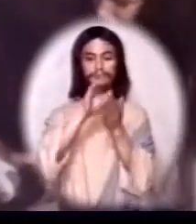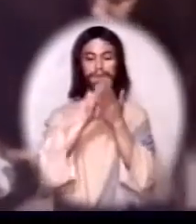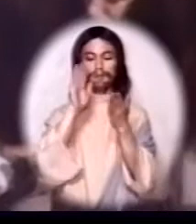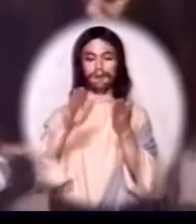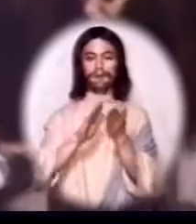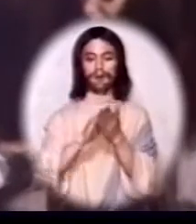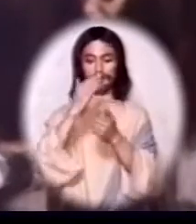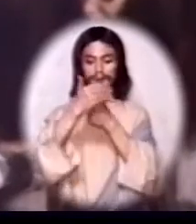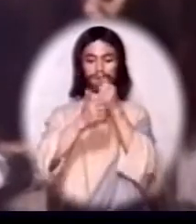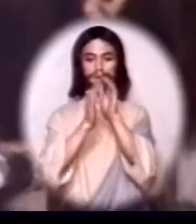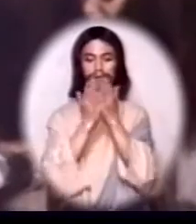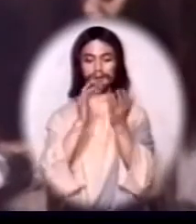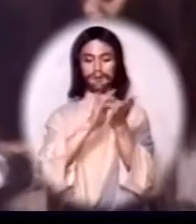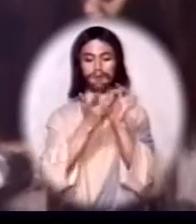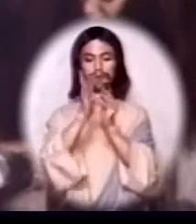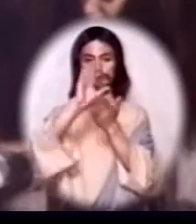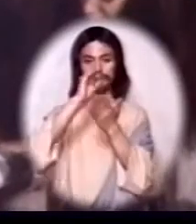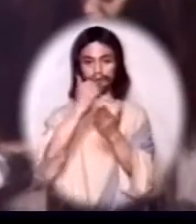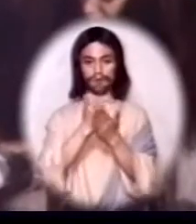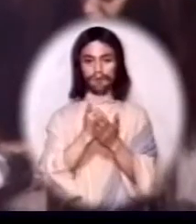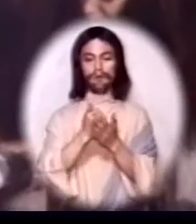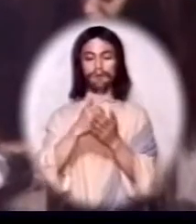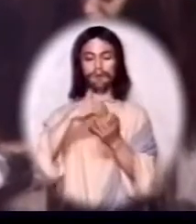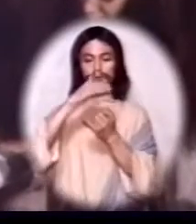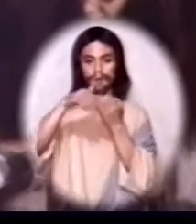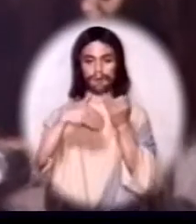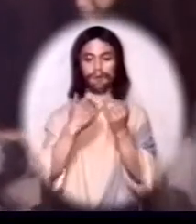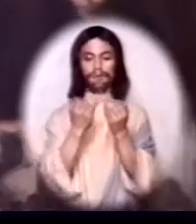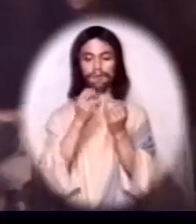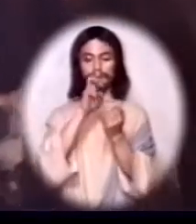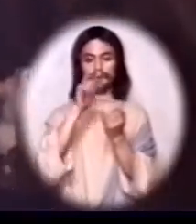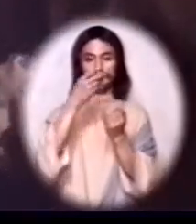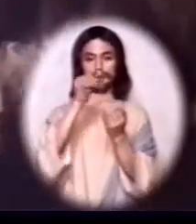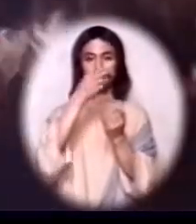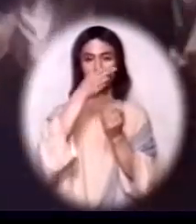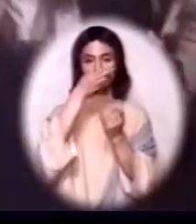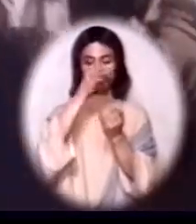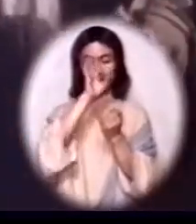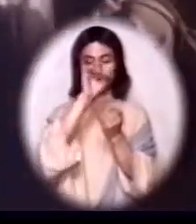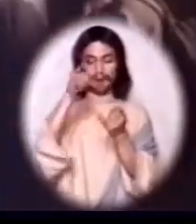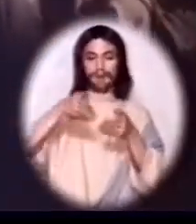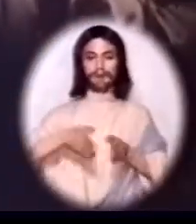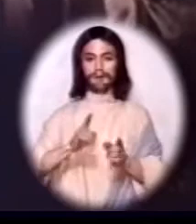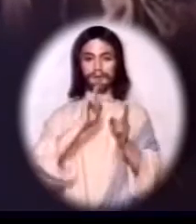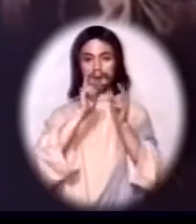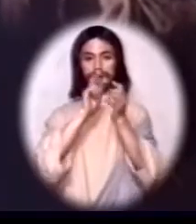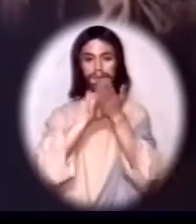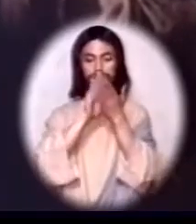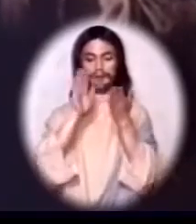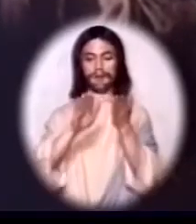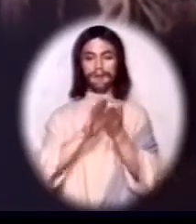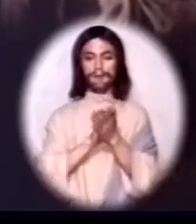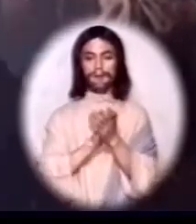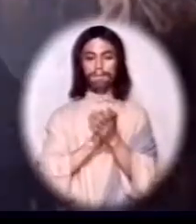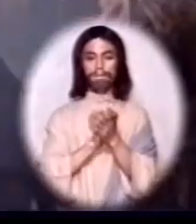유일했습니다. 성서는 예수 그리스도가 동정녀 마리아에게서 태어났다고 기록하고 있습니다.